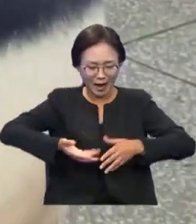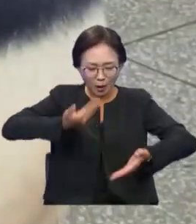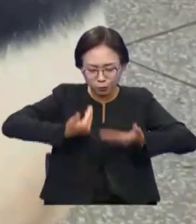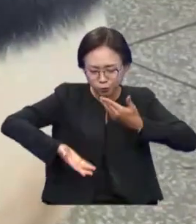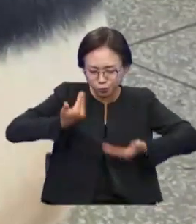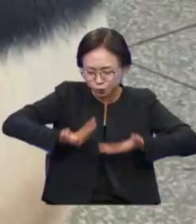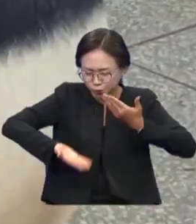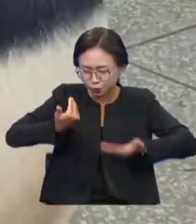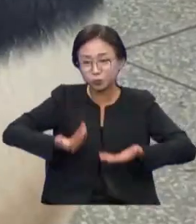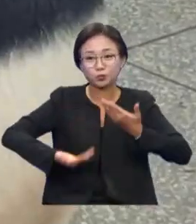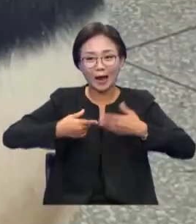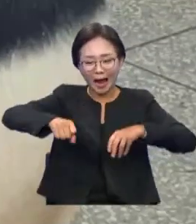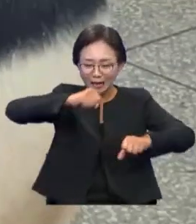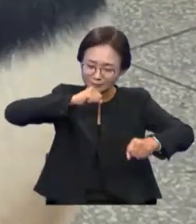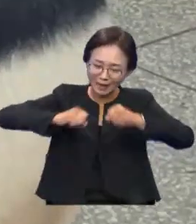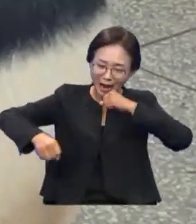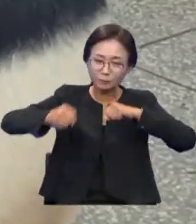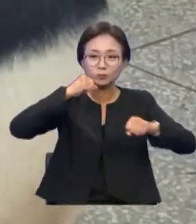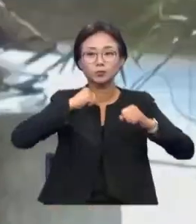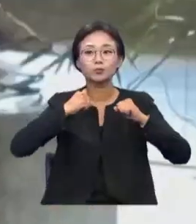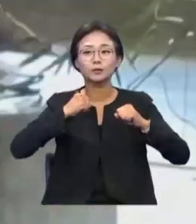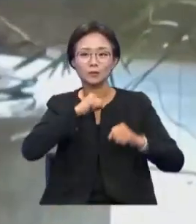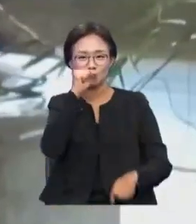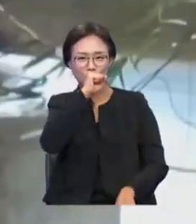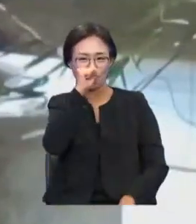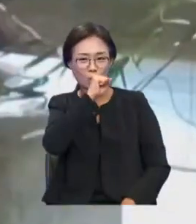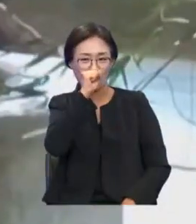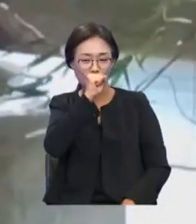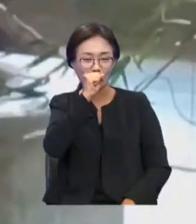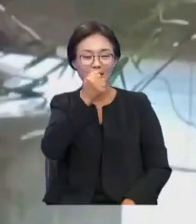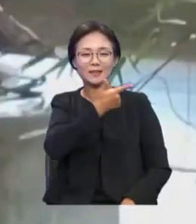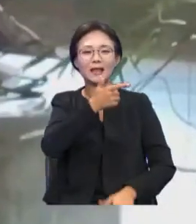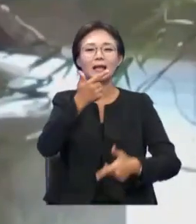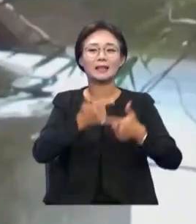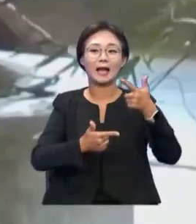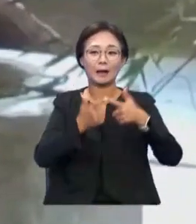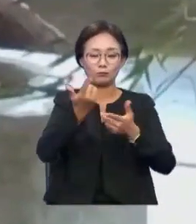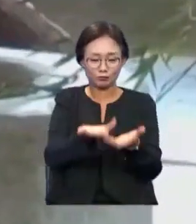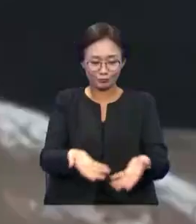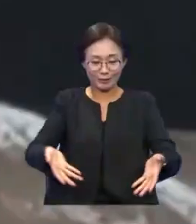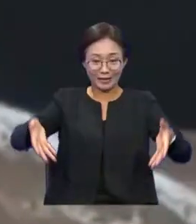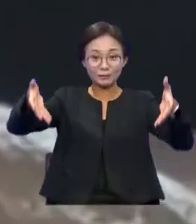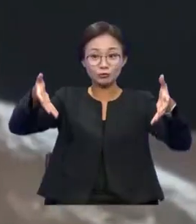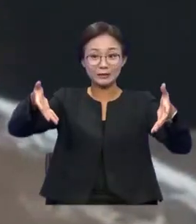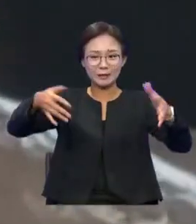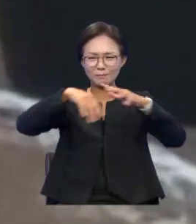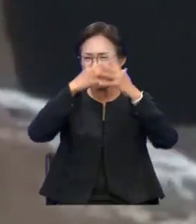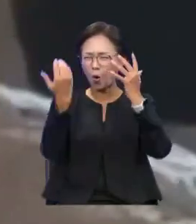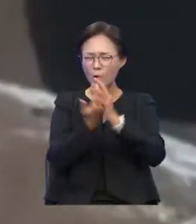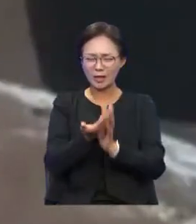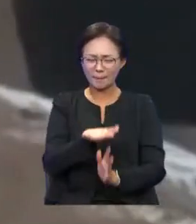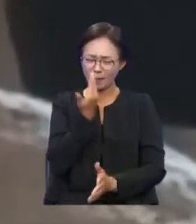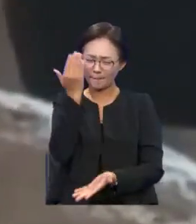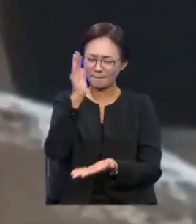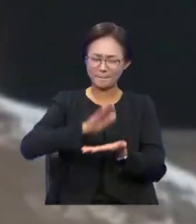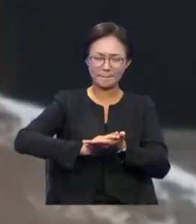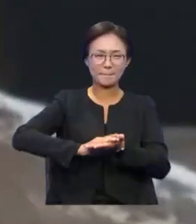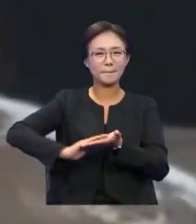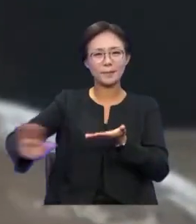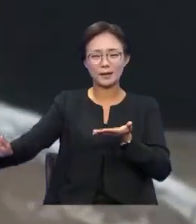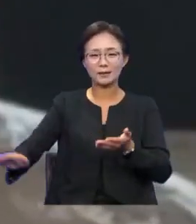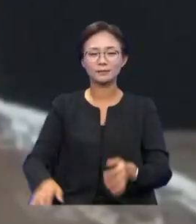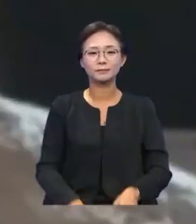과일 파티를 시작한 친친. 가장 좋아하는 대나무로 만들어진 바구니까지 남김없이 먹어치웠다니 준비한